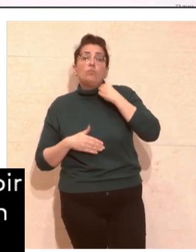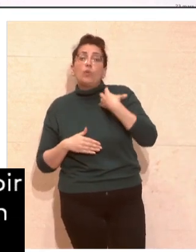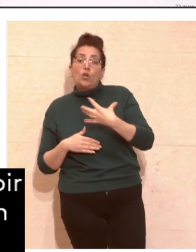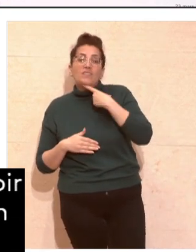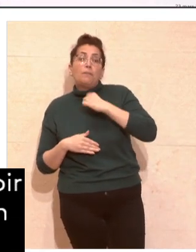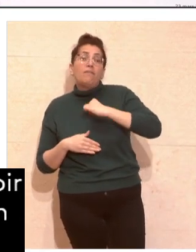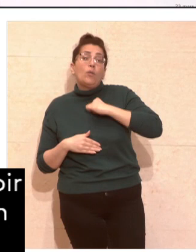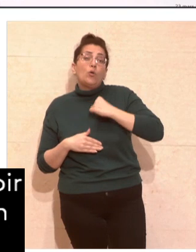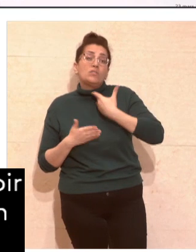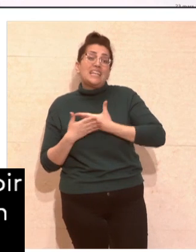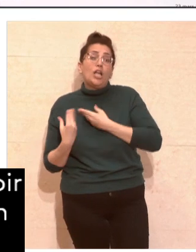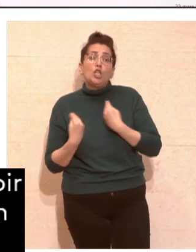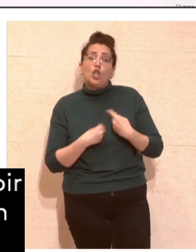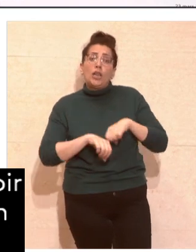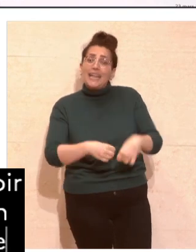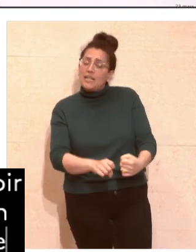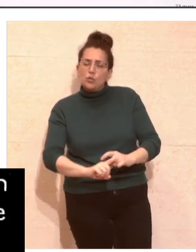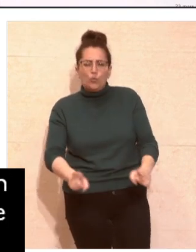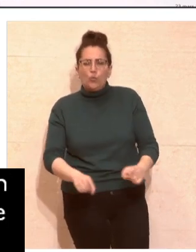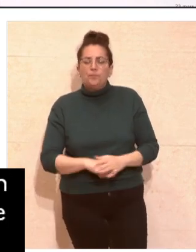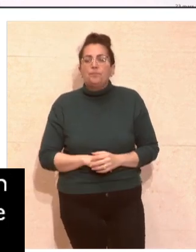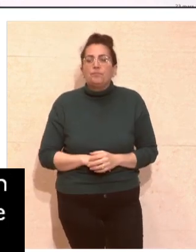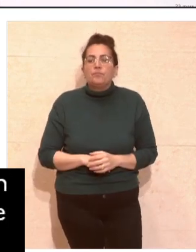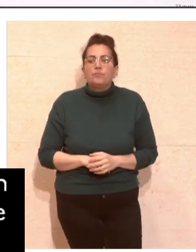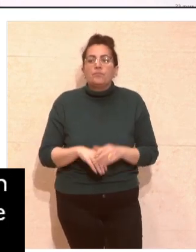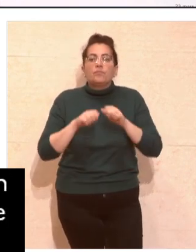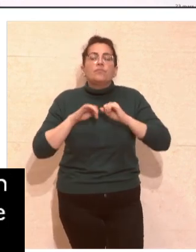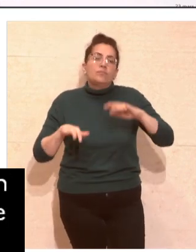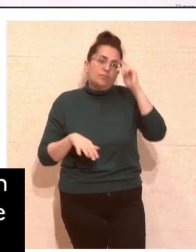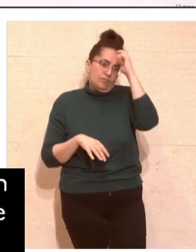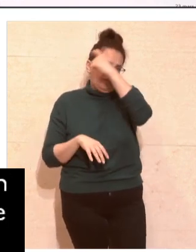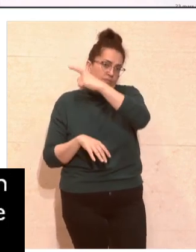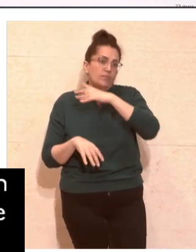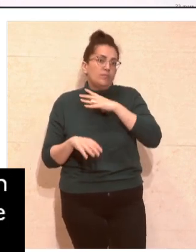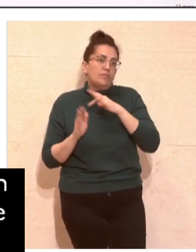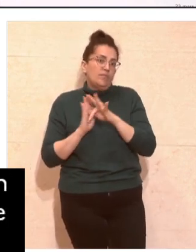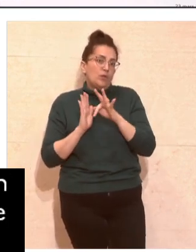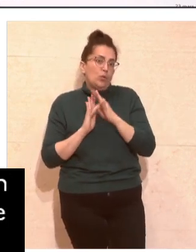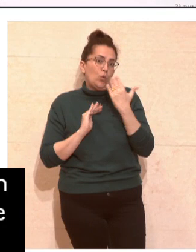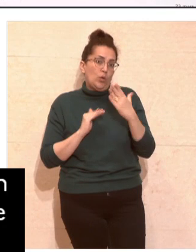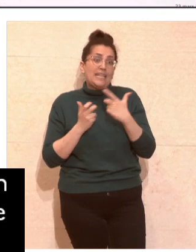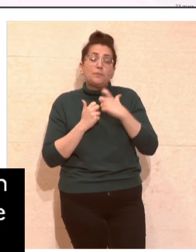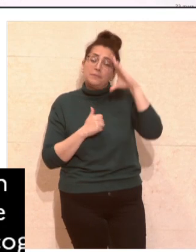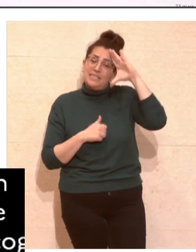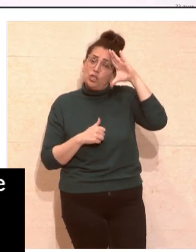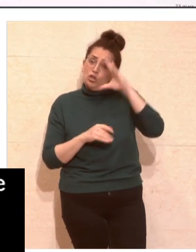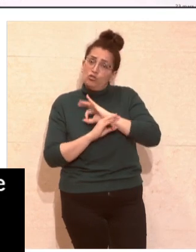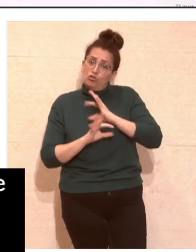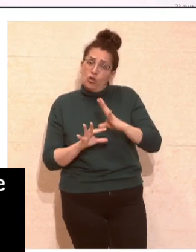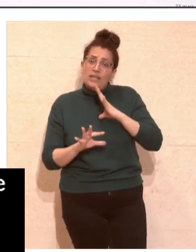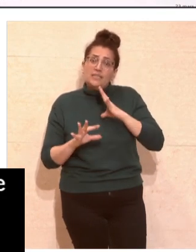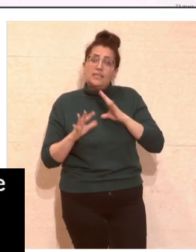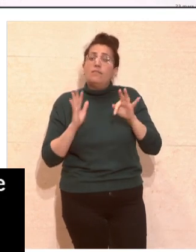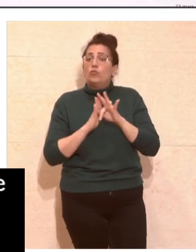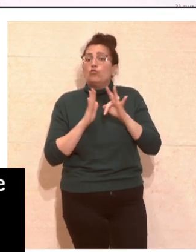performances. Alors ensuite, il y a un autre réseau de fonctions cognitives qui est très vite altéré quand on est en privation ou en dette de sommeil, ce sont les fonctions exécutives,